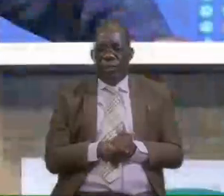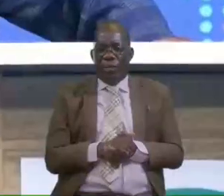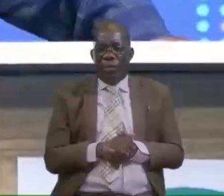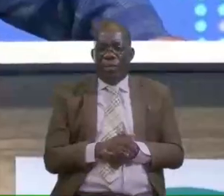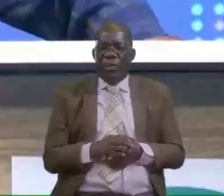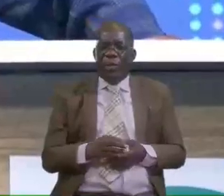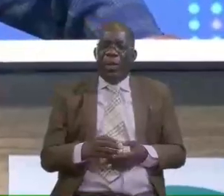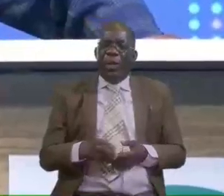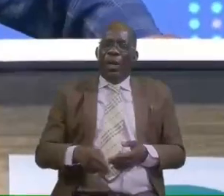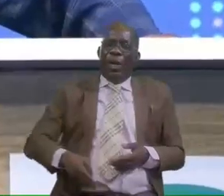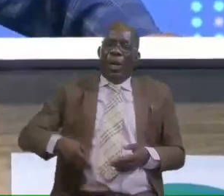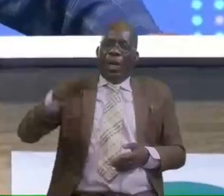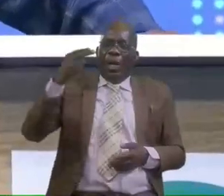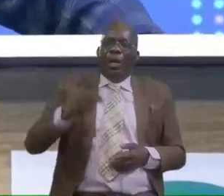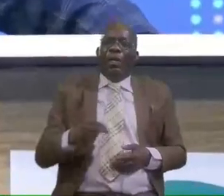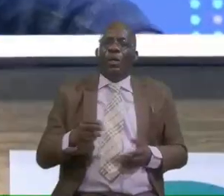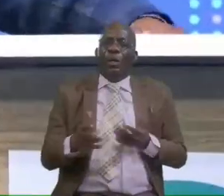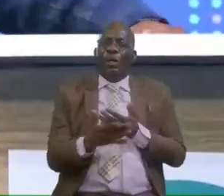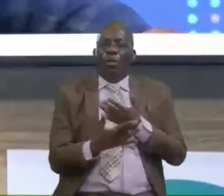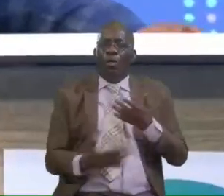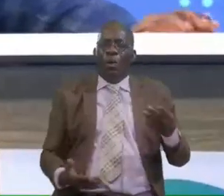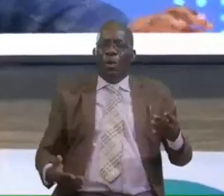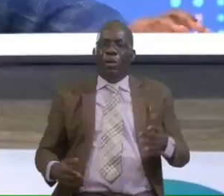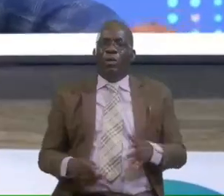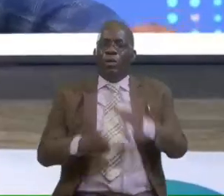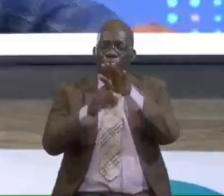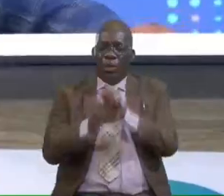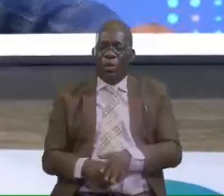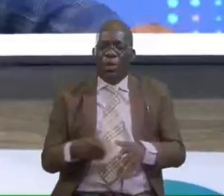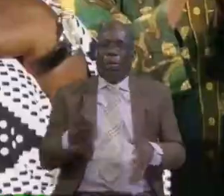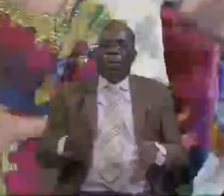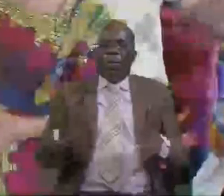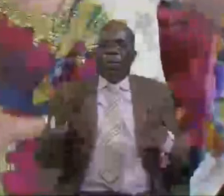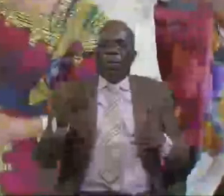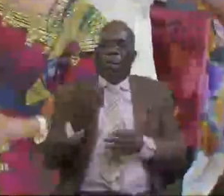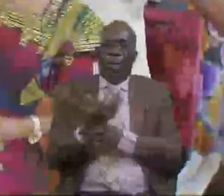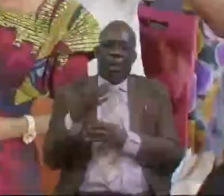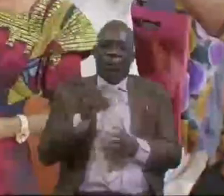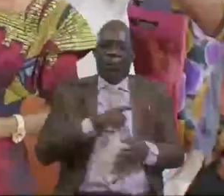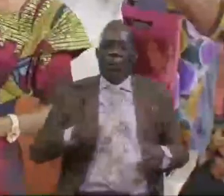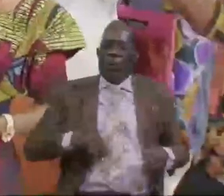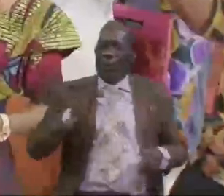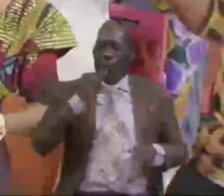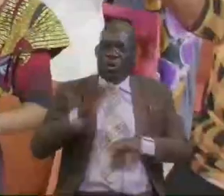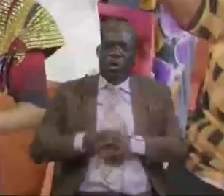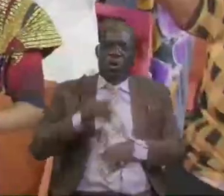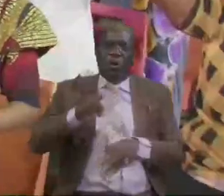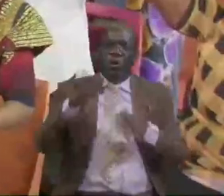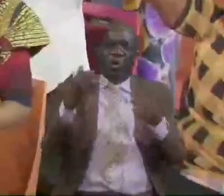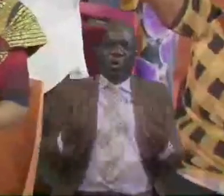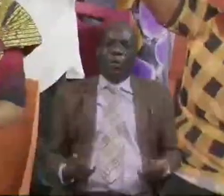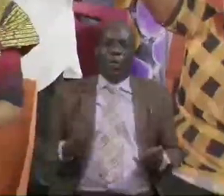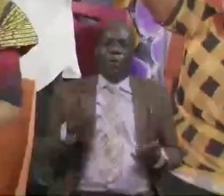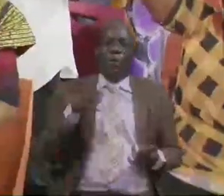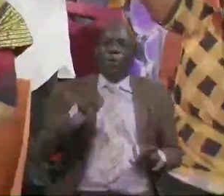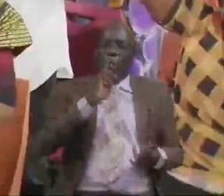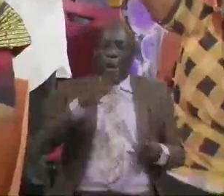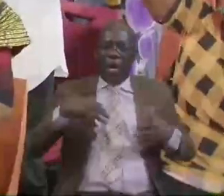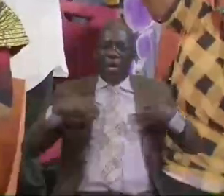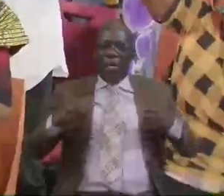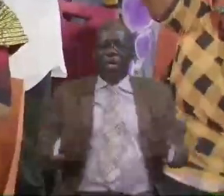Hypertension, tension artérielle, la main du Seigneur est sur vous maintenant. Vous êtes guéri